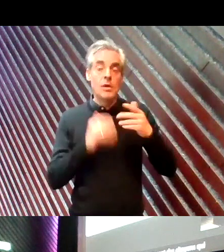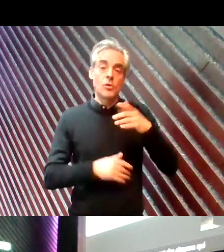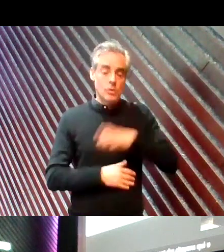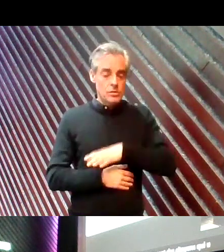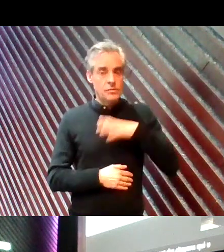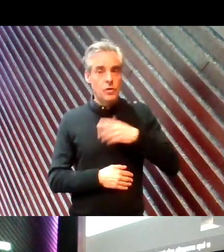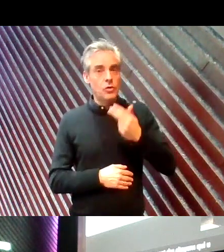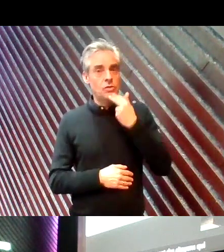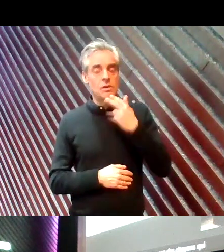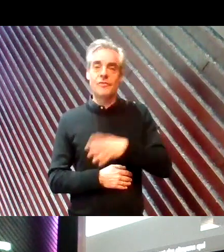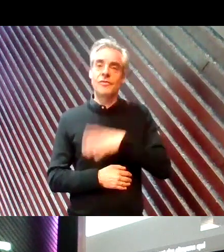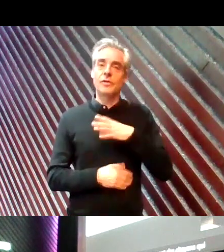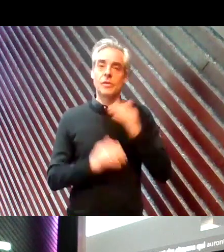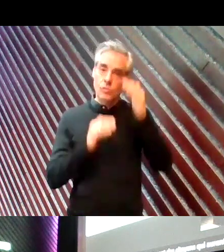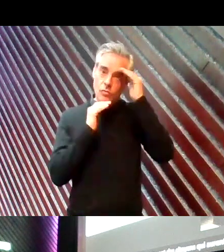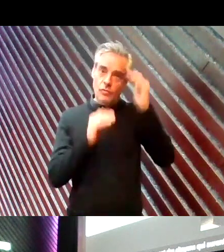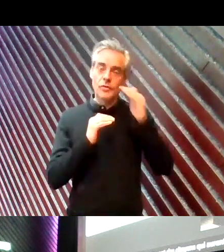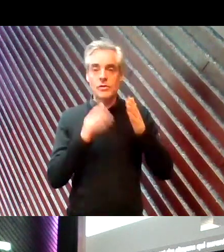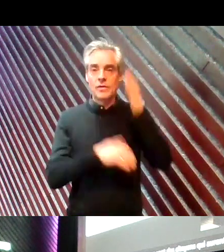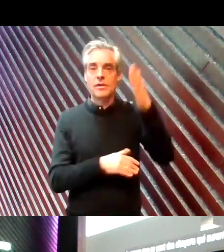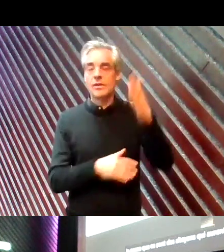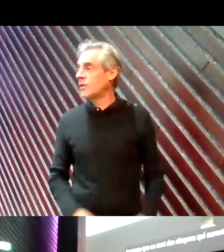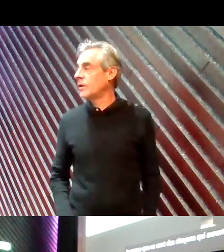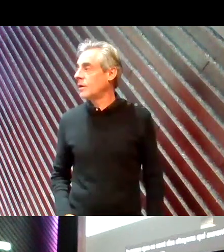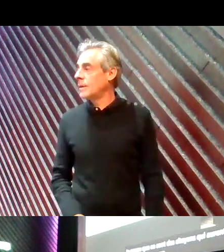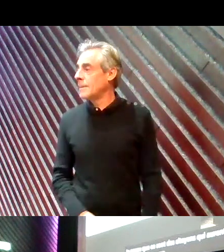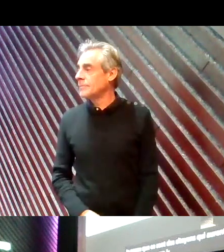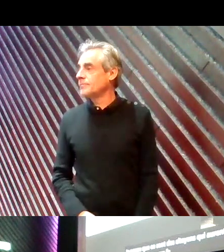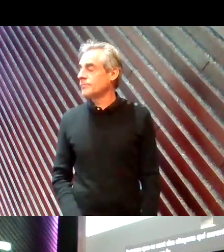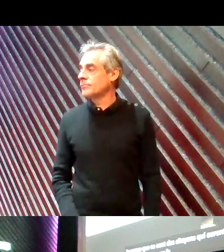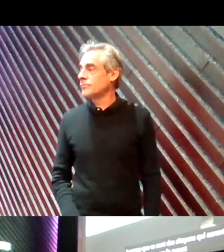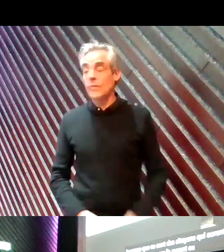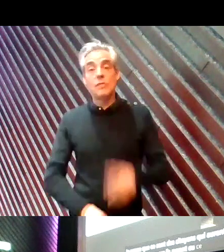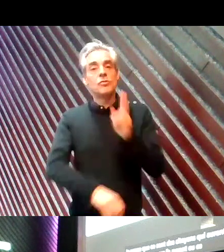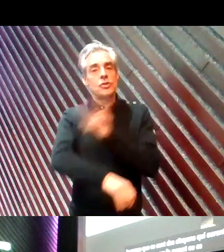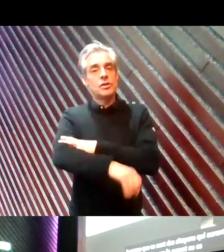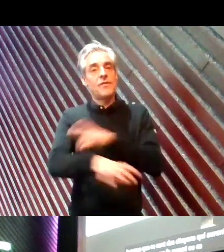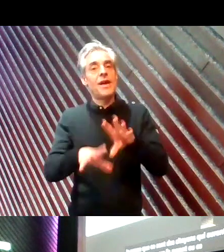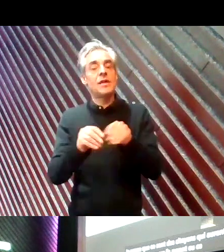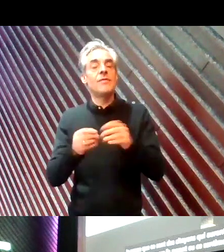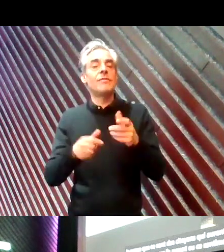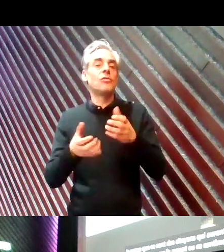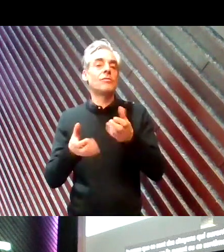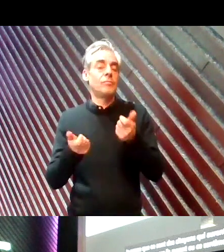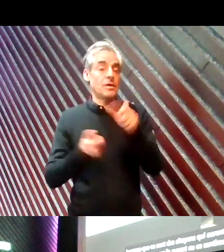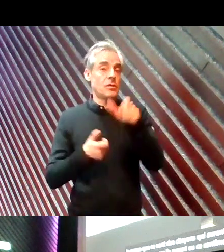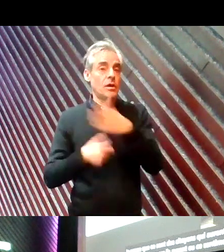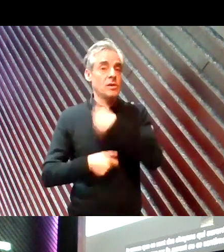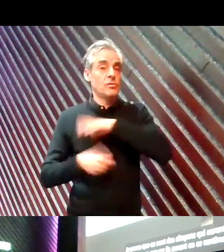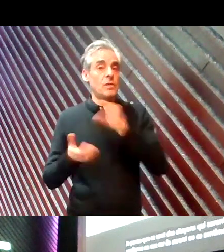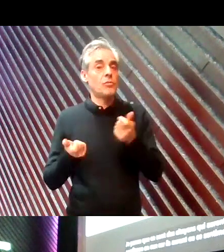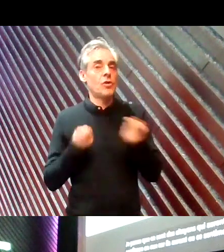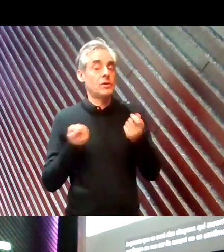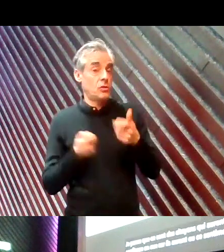fierté et qui auront confiance aussi dans l'avenir. Et d'ailleurs, les chefs d'équipe, enfin les coordinateurs d'équipe, ils ont parlé